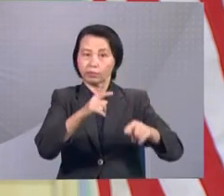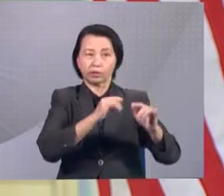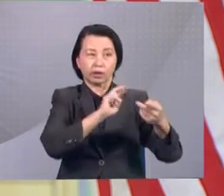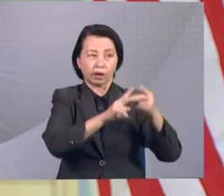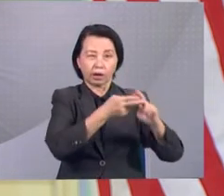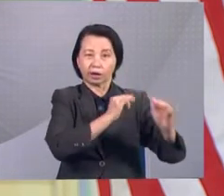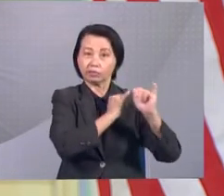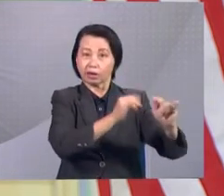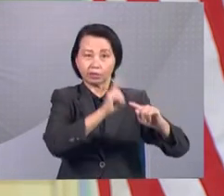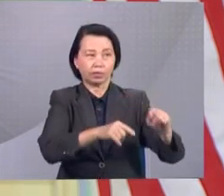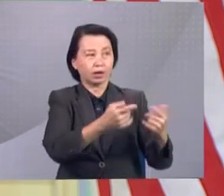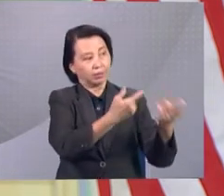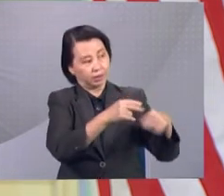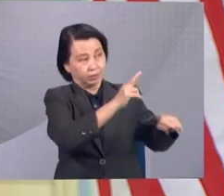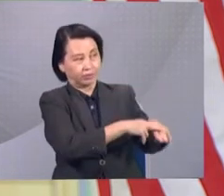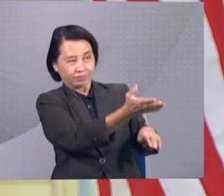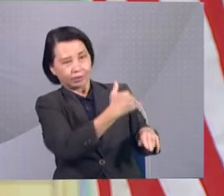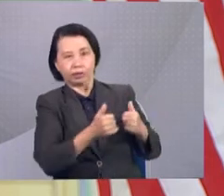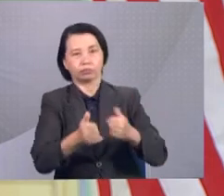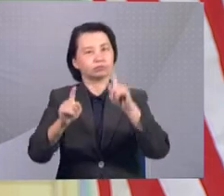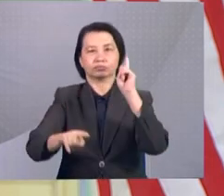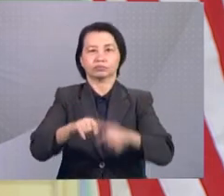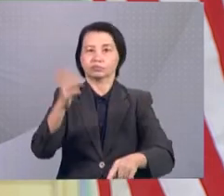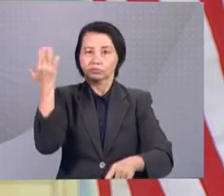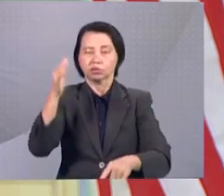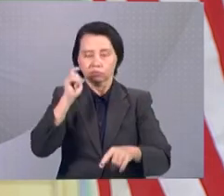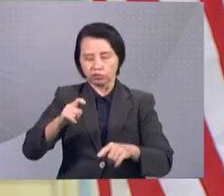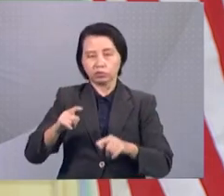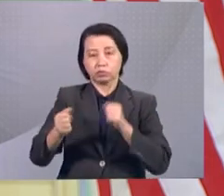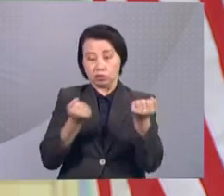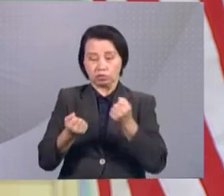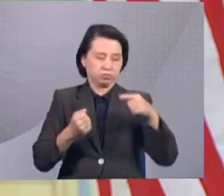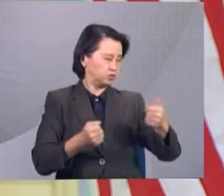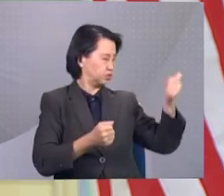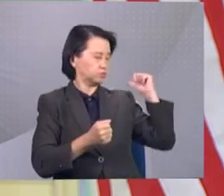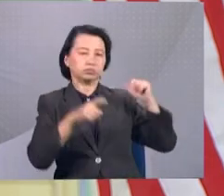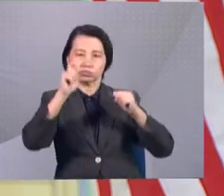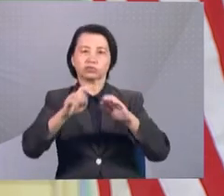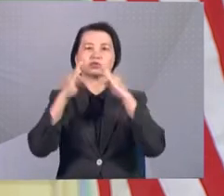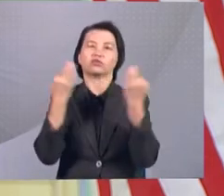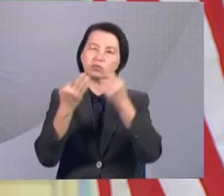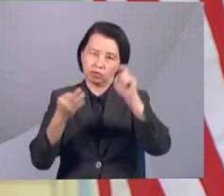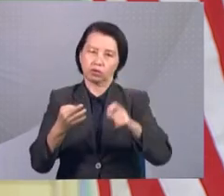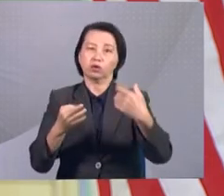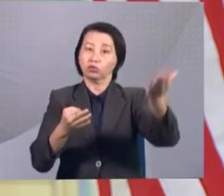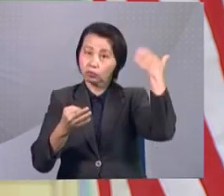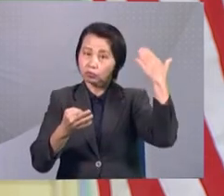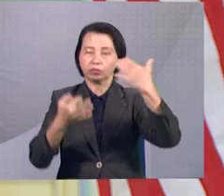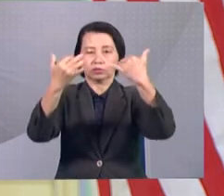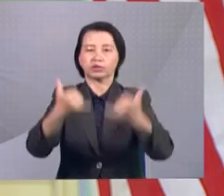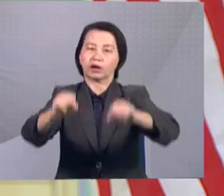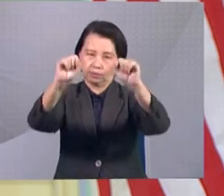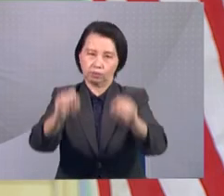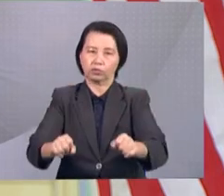dulu mesti daripada penumpang daripada keluarga satu mah sekalian iki the Hai benarkan